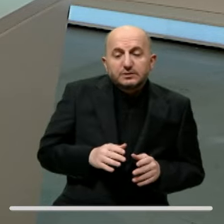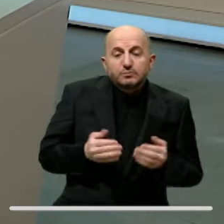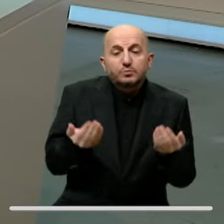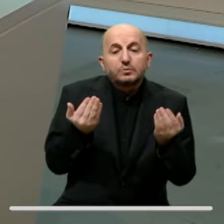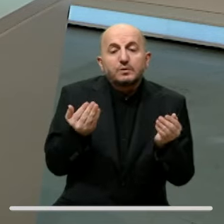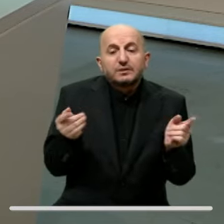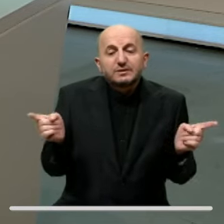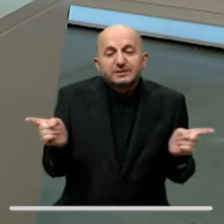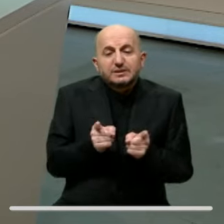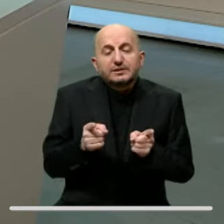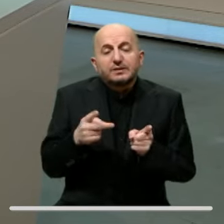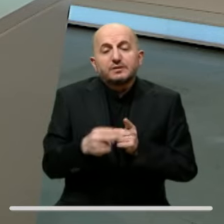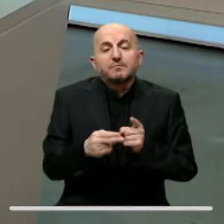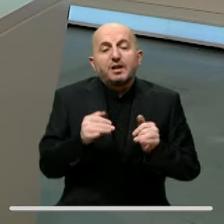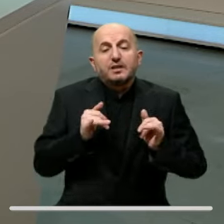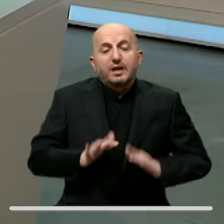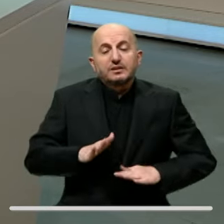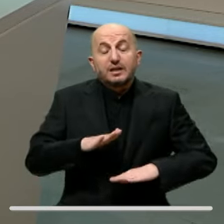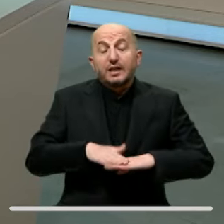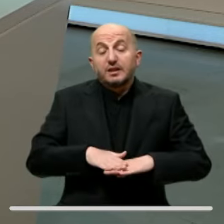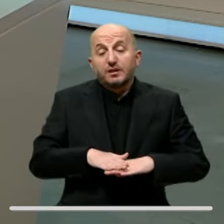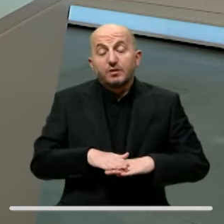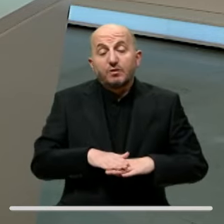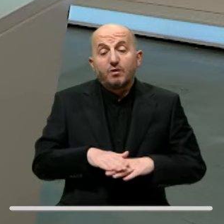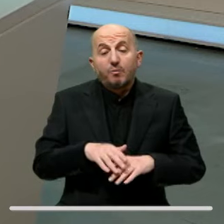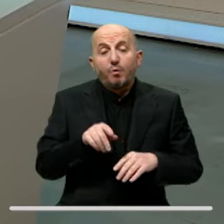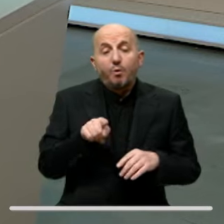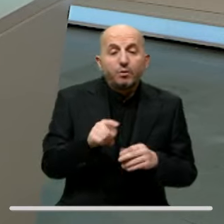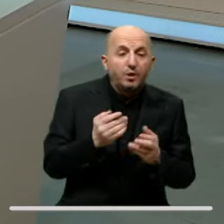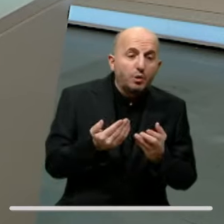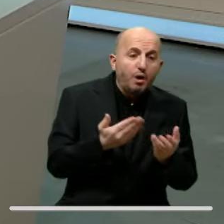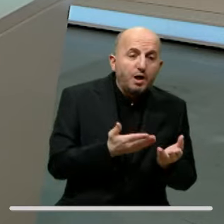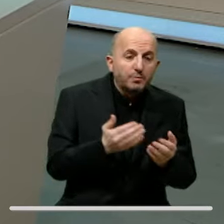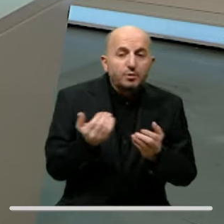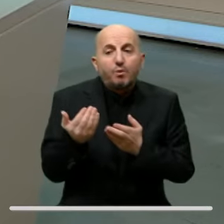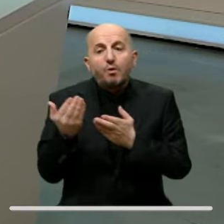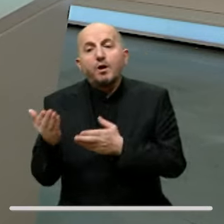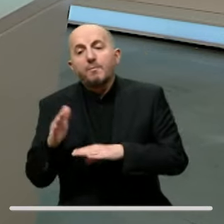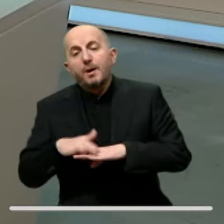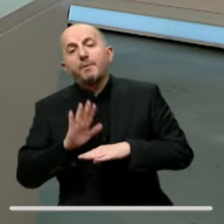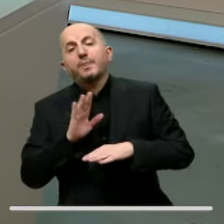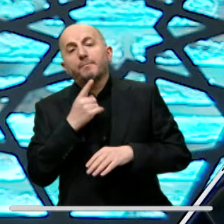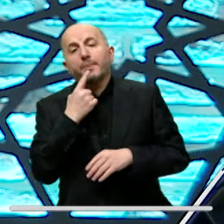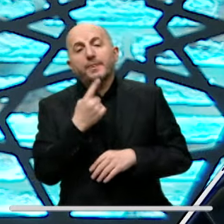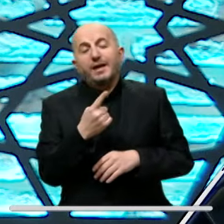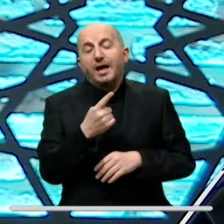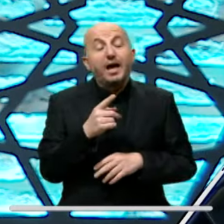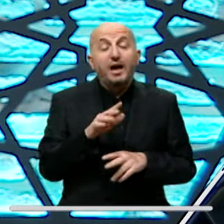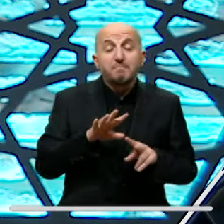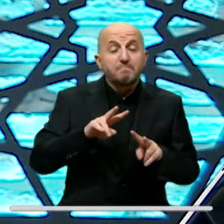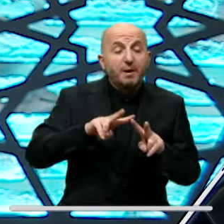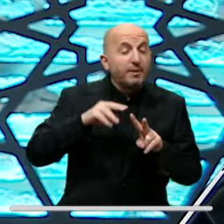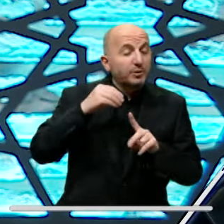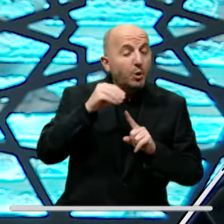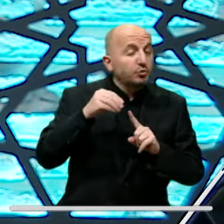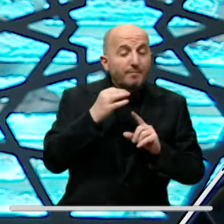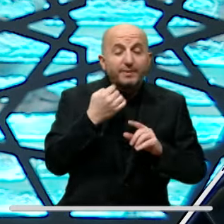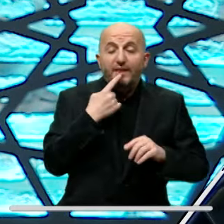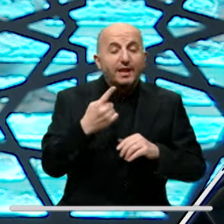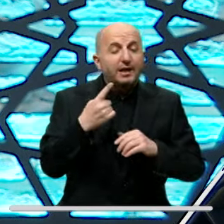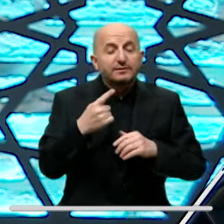kesmek zorunda kalıyorum. Bu da beni rahatsız ediyor. Ona yapamadım, buna yapamadım dua diye. Acaba Mehmet Hocam ne der böyle